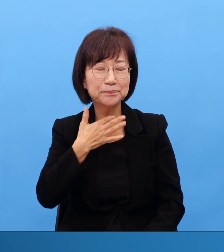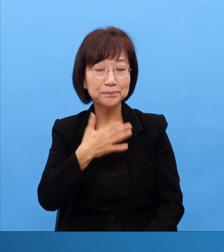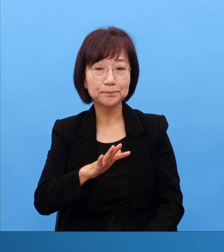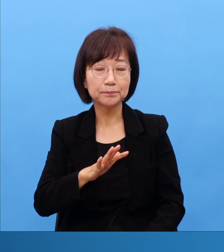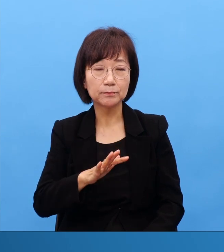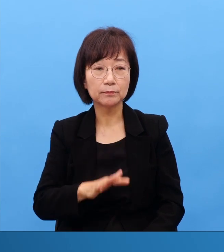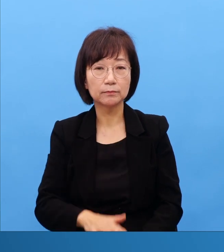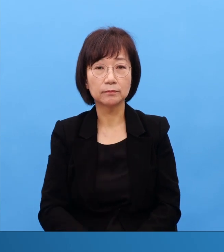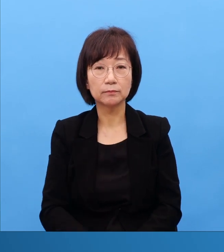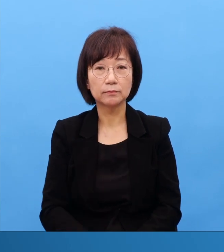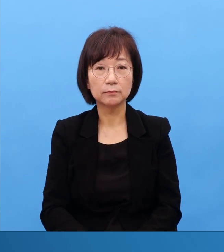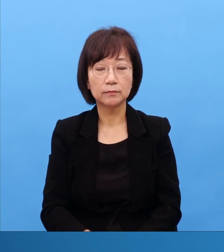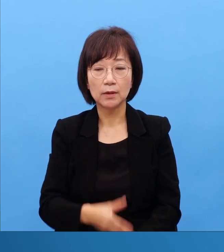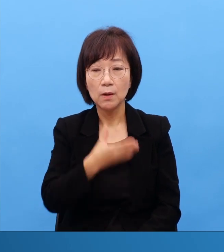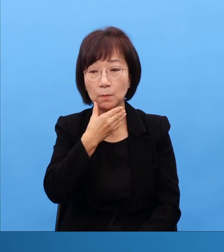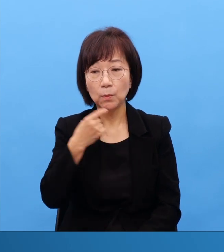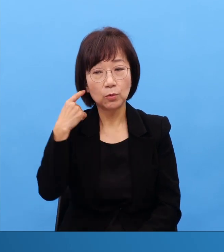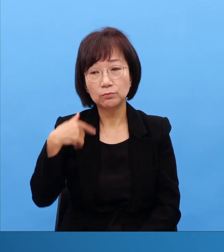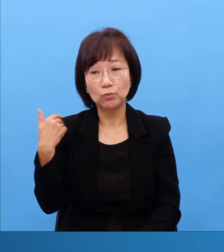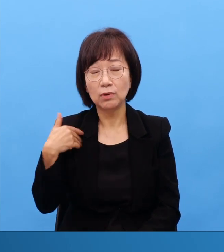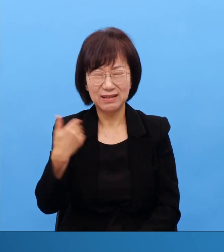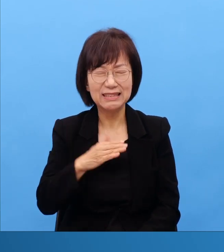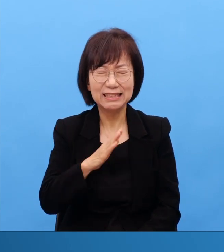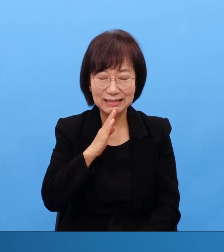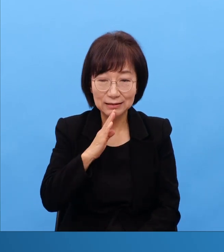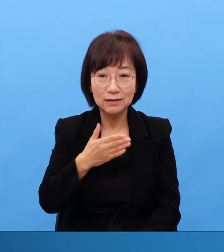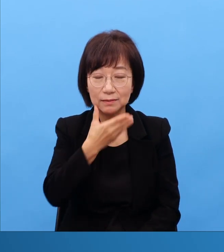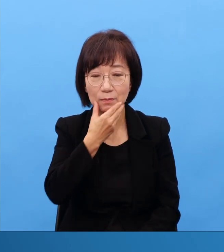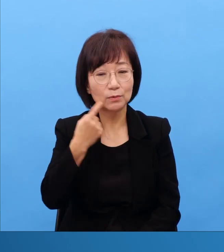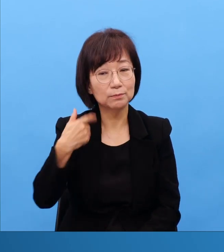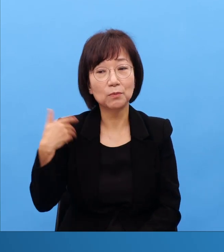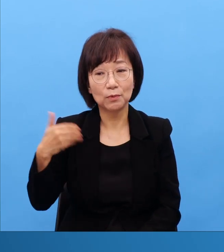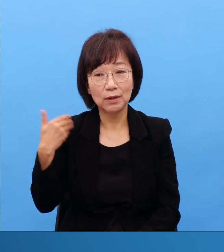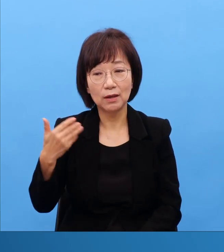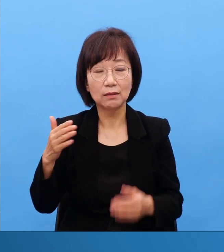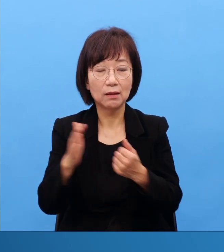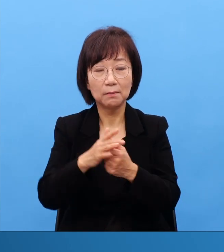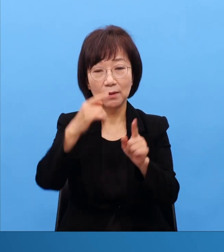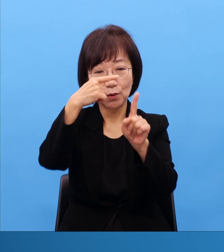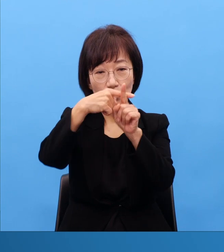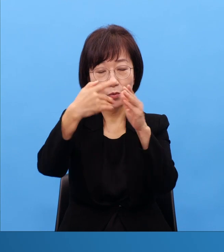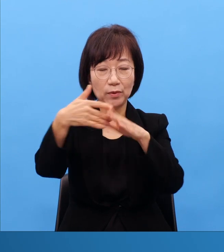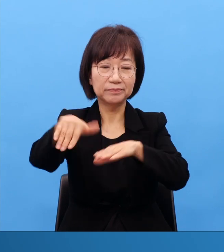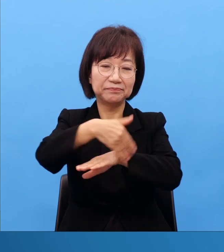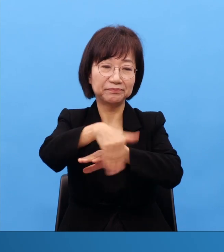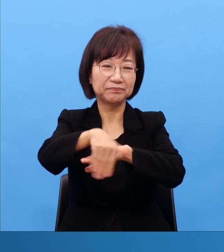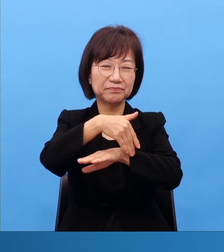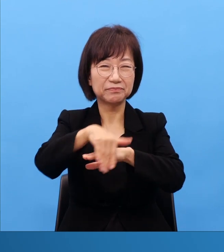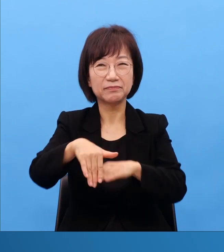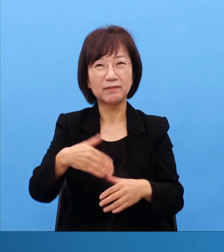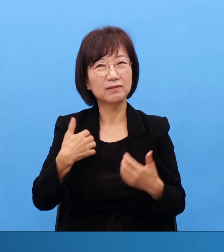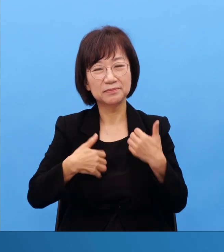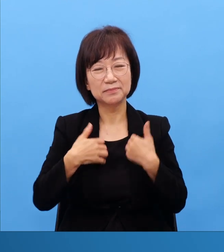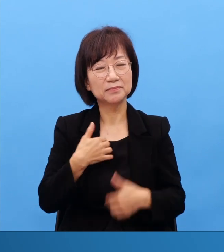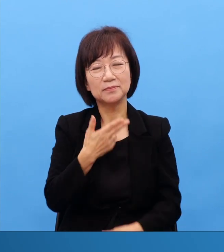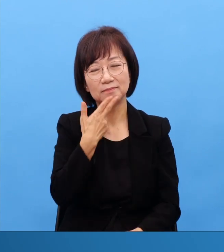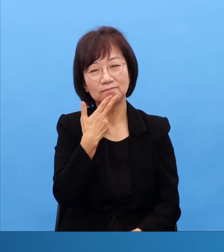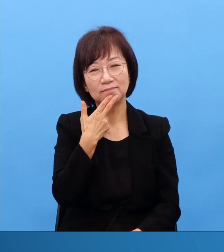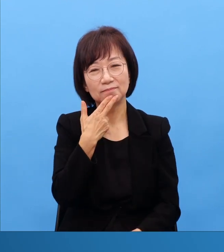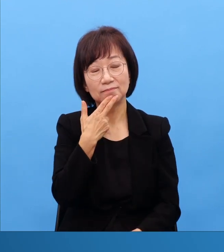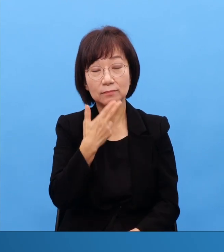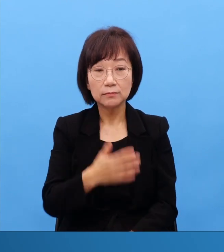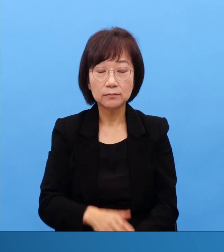know the gospel at the time. 정말입니다. Really, I didn't know. 저는 재미가 없더라고요. It wasn't fun for me. 하나님이